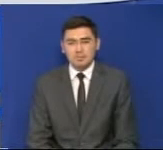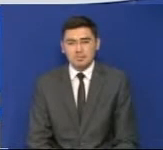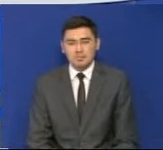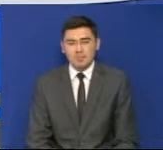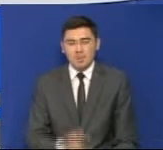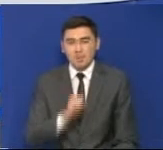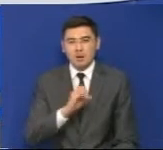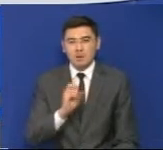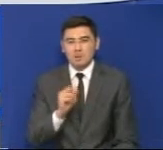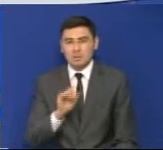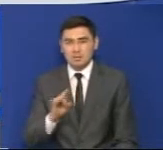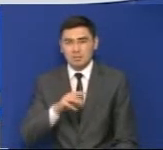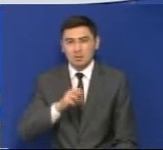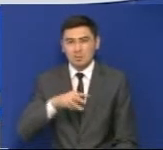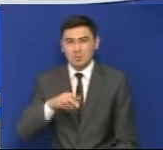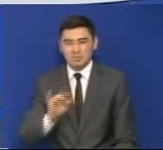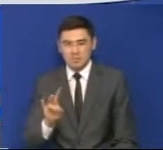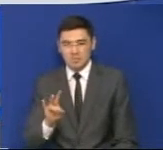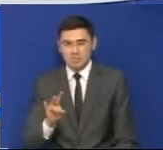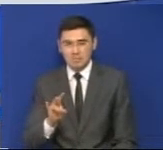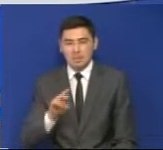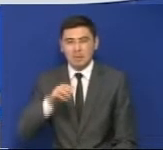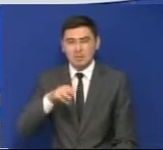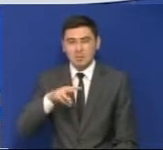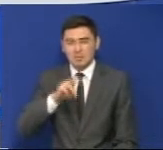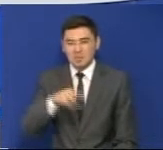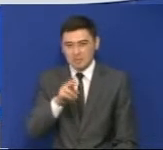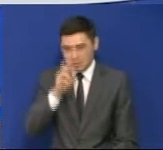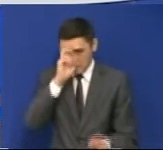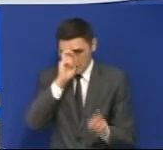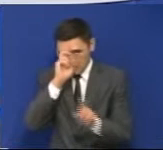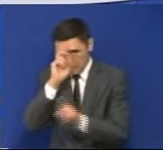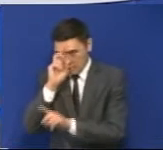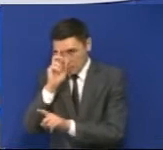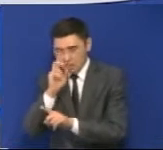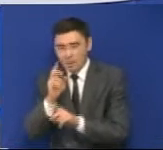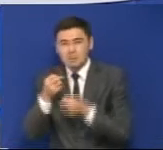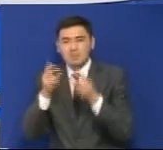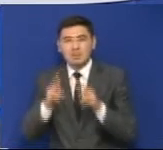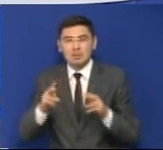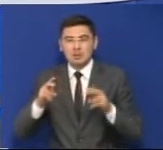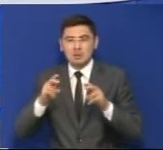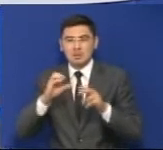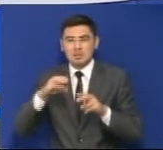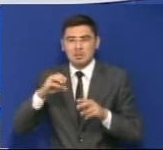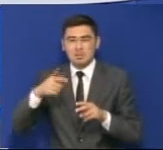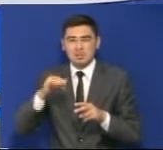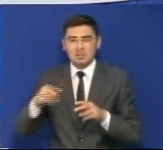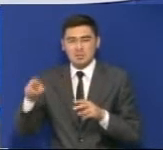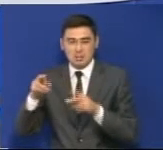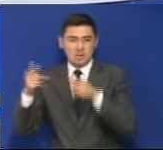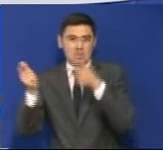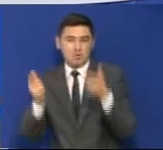Премьер-министр Асқар Мамин ТМД елдеріне арналған 3 жылға инвестициялық стратегия әзірлеуді ұсынды. Мәскеуде тәуелсіз мемлекеттер